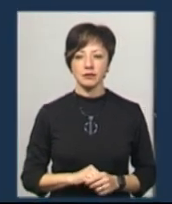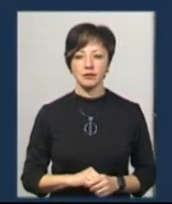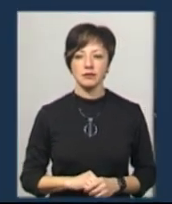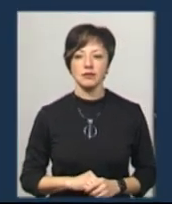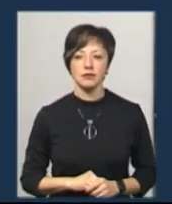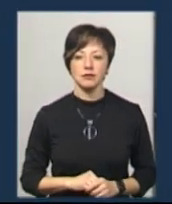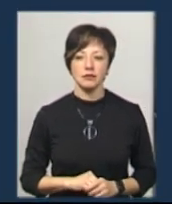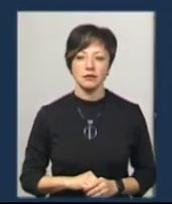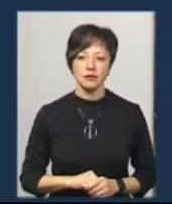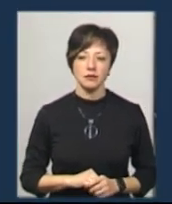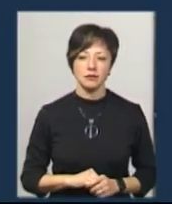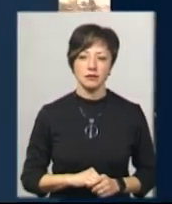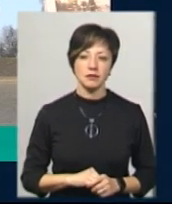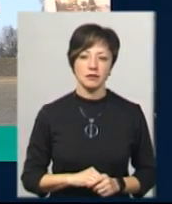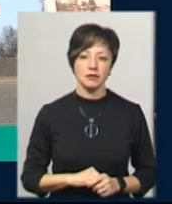Музика